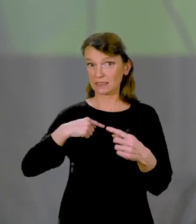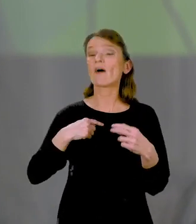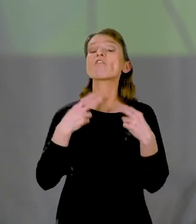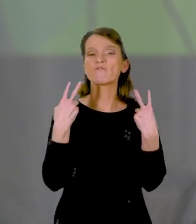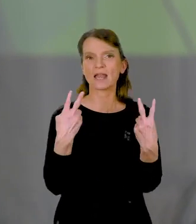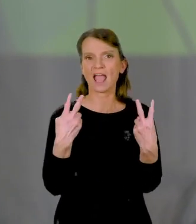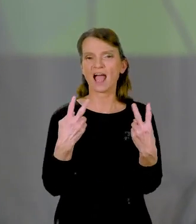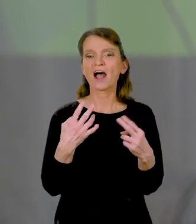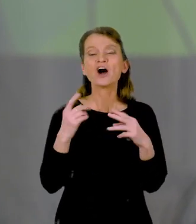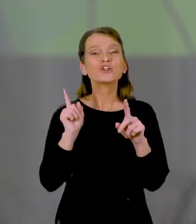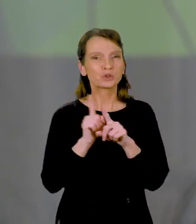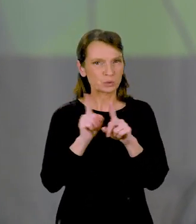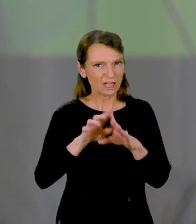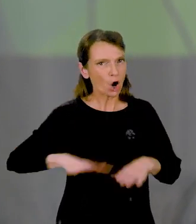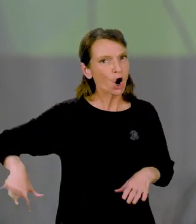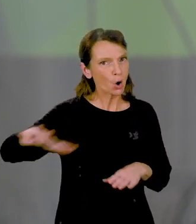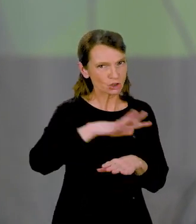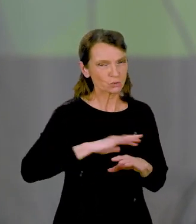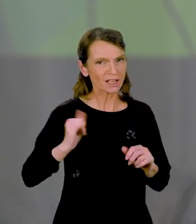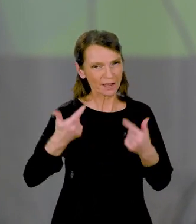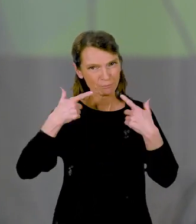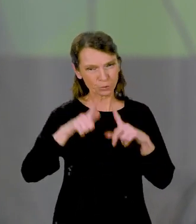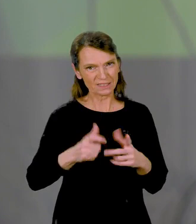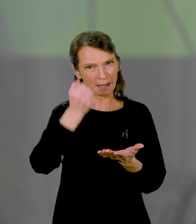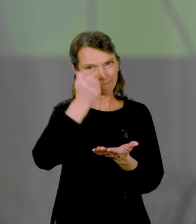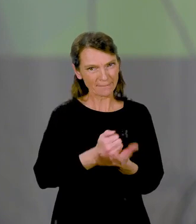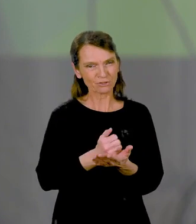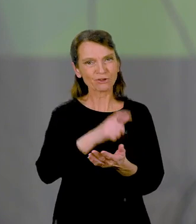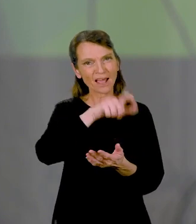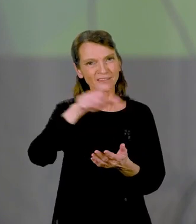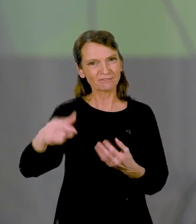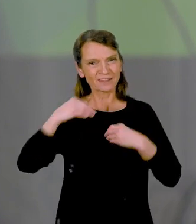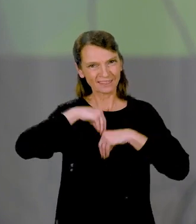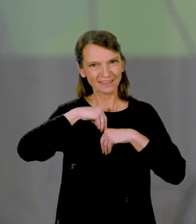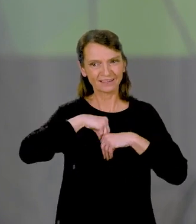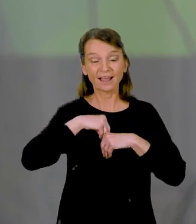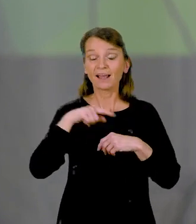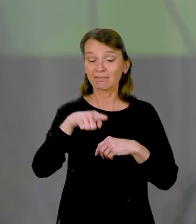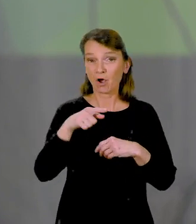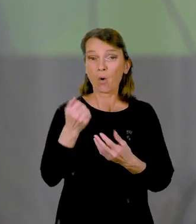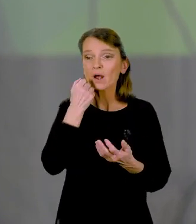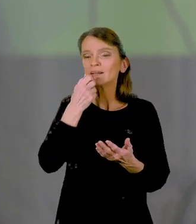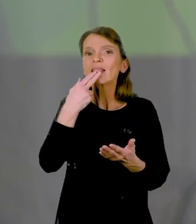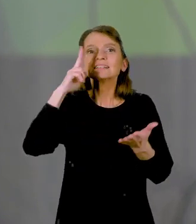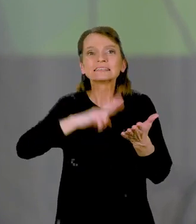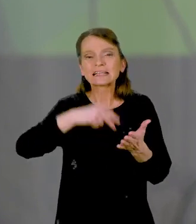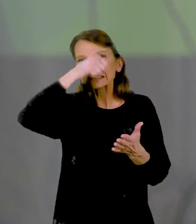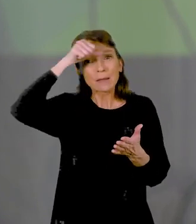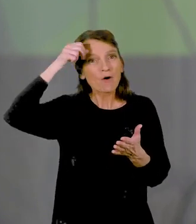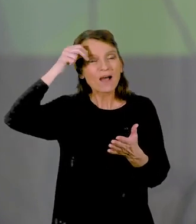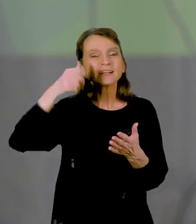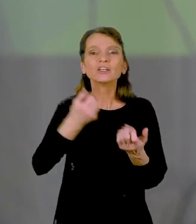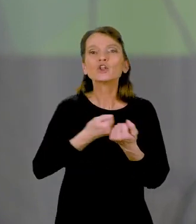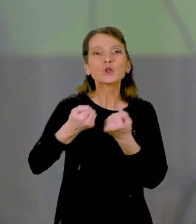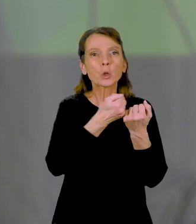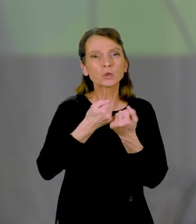pečat je pustila Kočevska tudi v njih. Tako zaznamovani nosijo Kočevsko po svetu in o njej